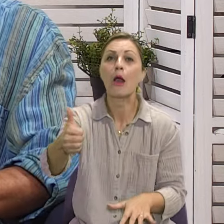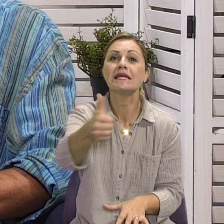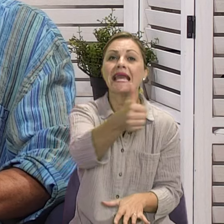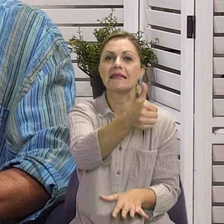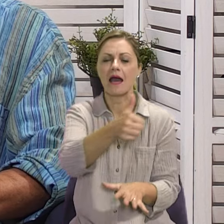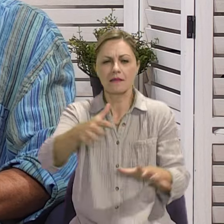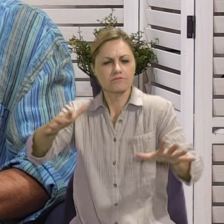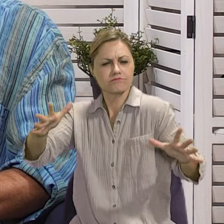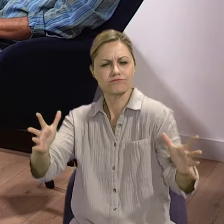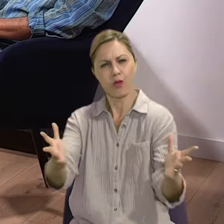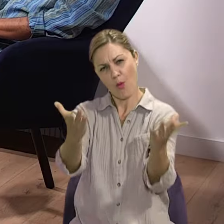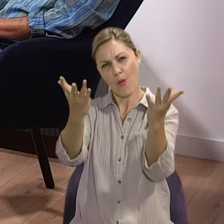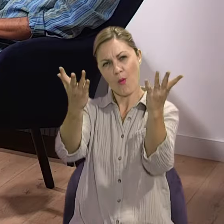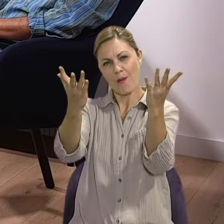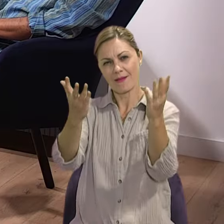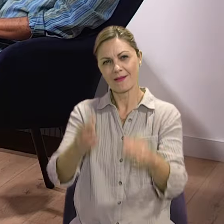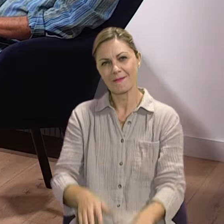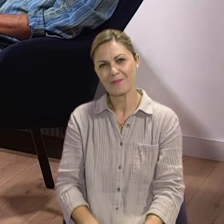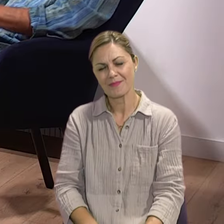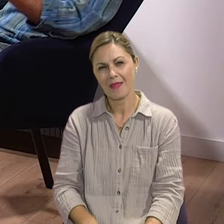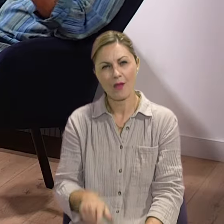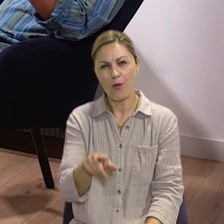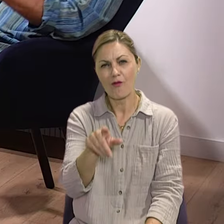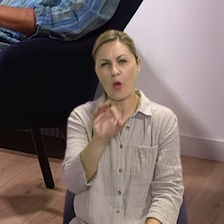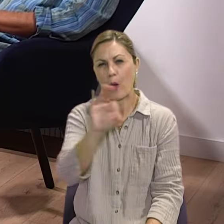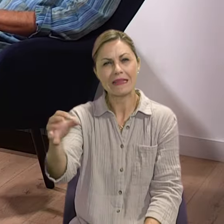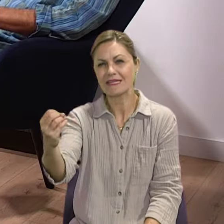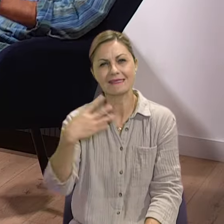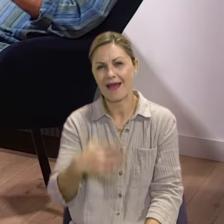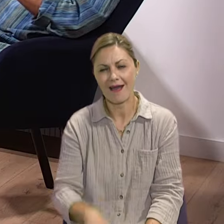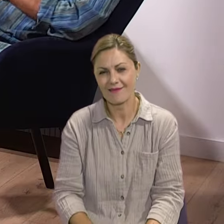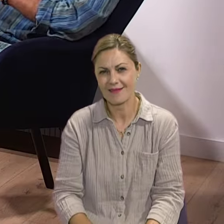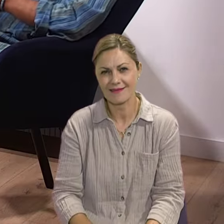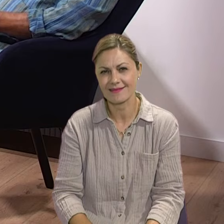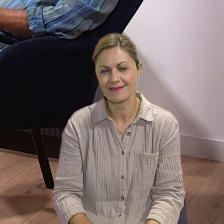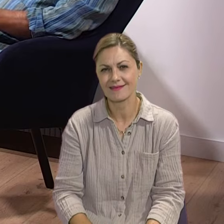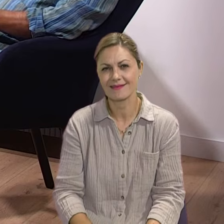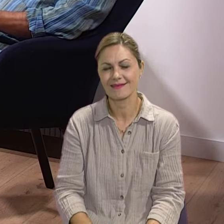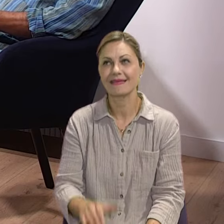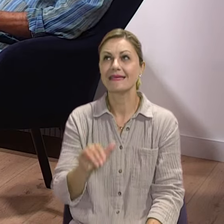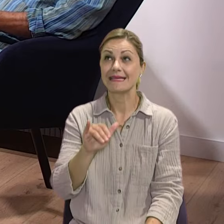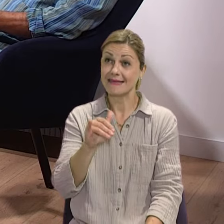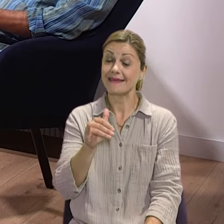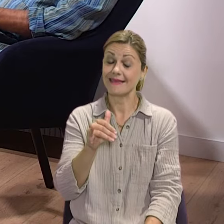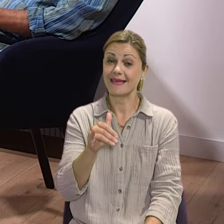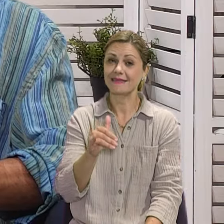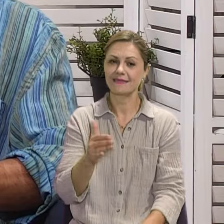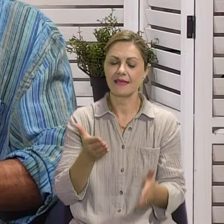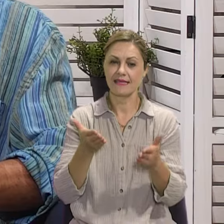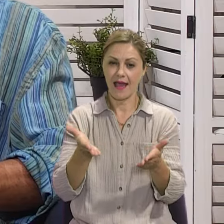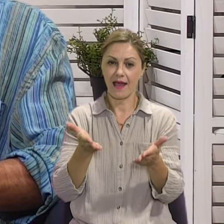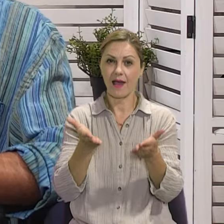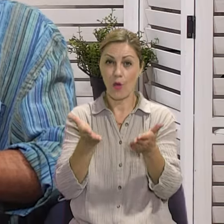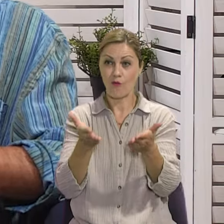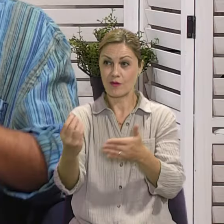smetati. Rijetki će to shvatiti. Mislim da rijetki to shvaćaju. Slušajte, na tome se radi dugo